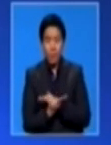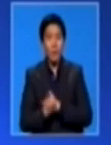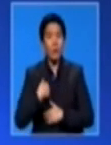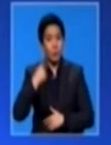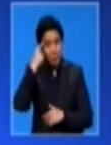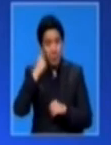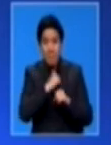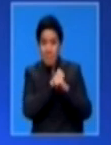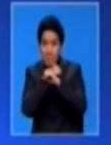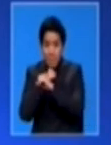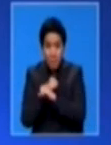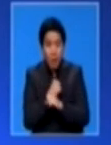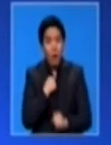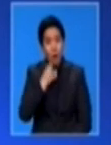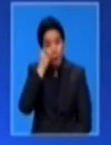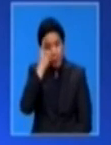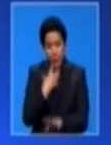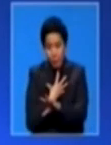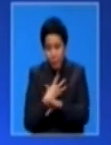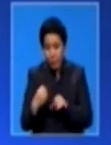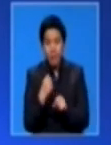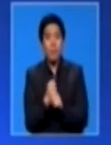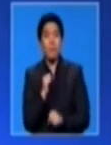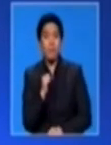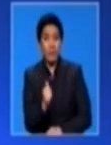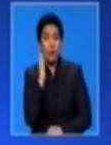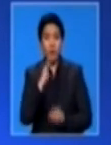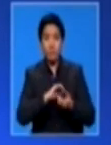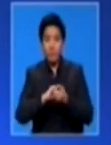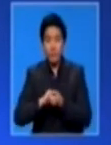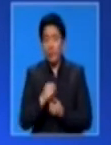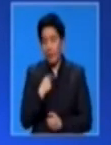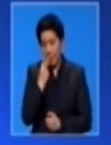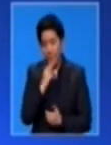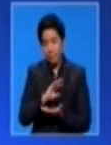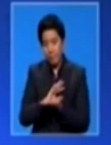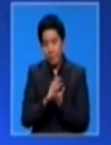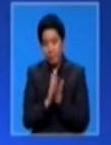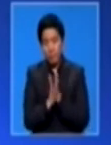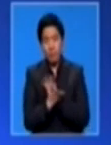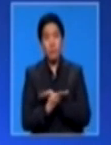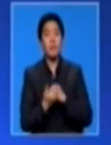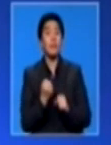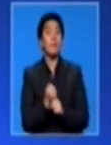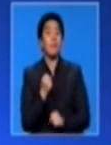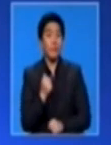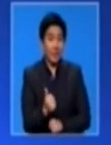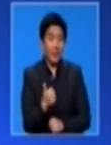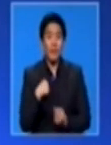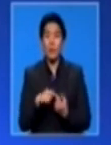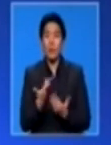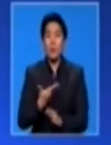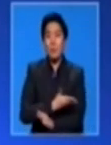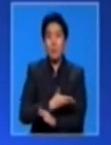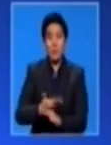ครับแล้วก็สร้างความเข้าใจกันได้ร่วมมือกันทุกอย่างมันก็จะเห็นการเปลี่ยนแปลงนะครับในระดับมหาภาคที่ผ่านมานั้นเราได้มีการ